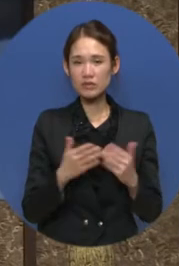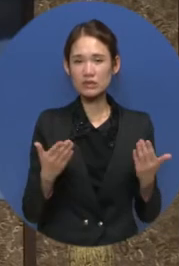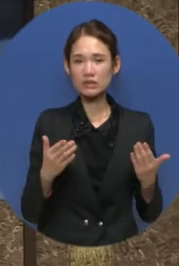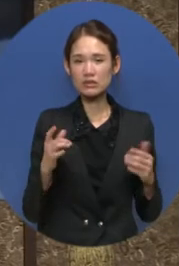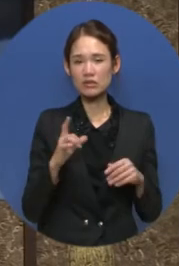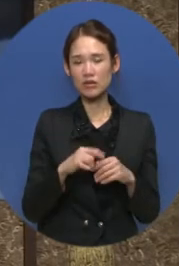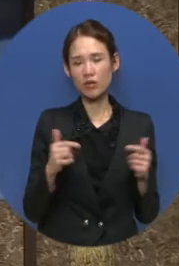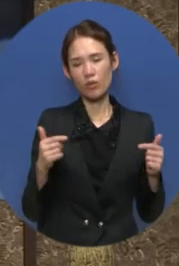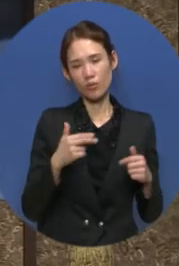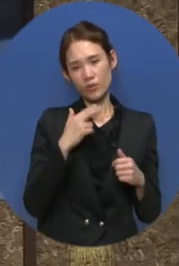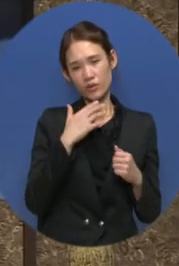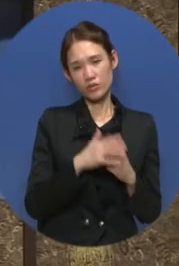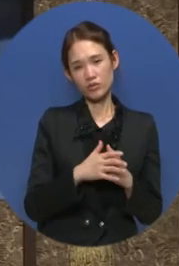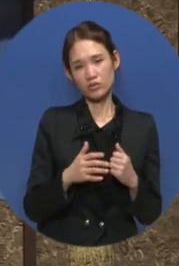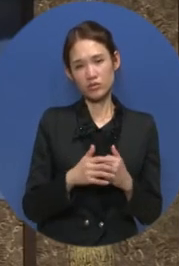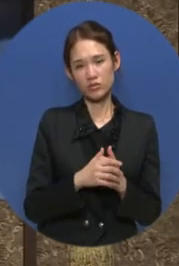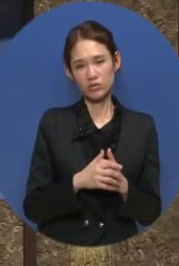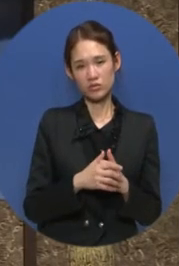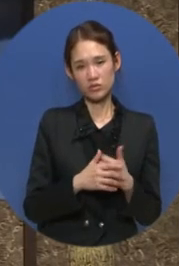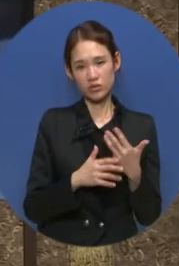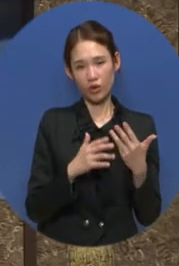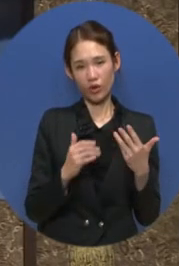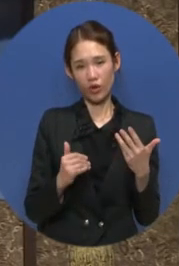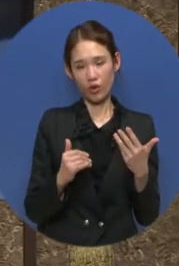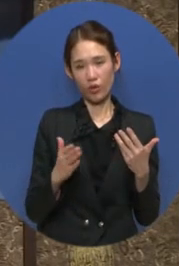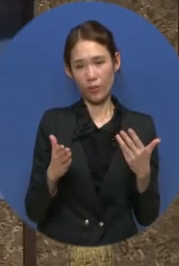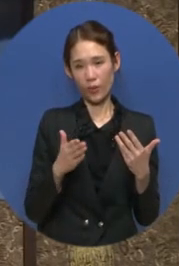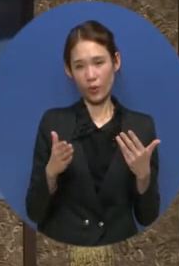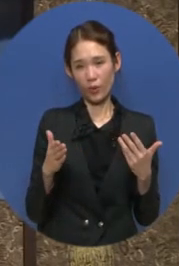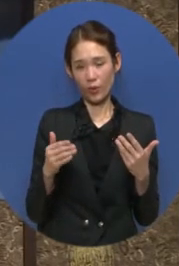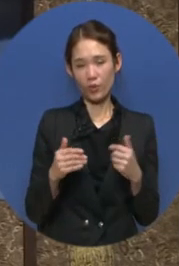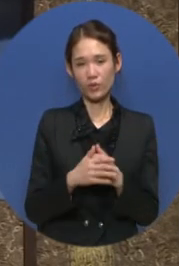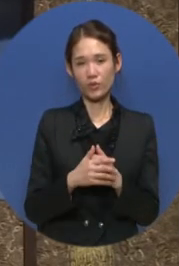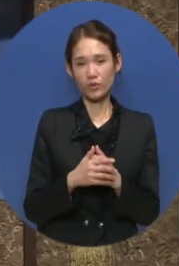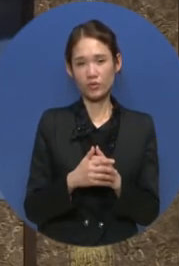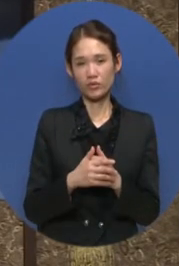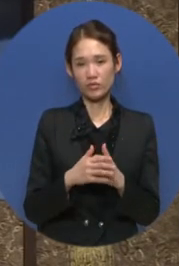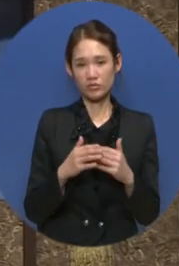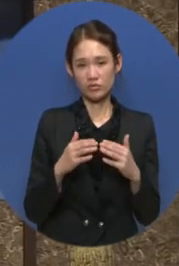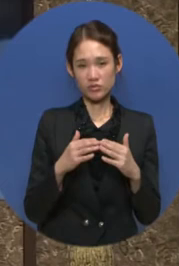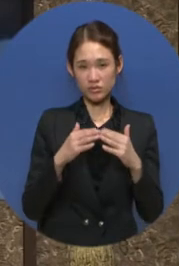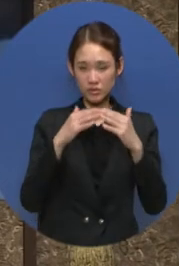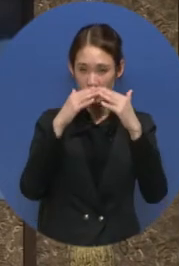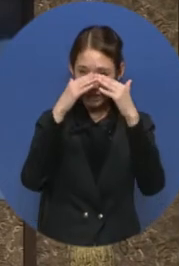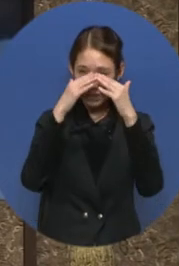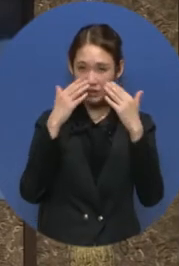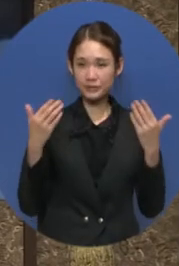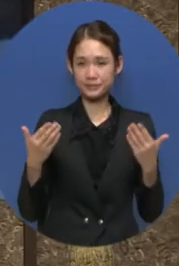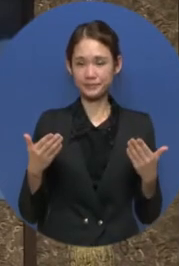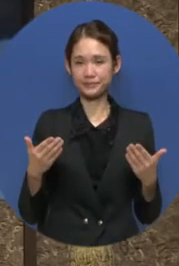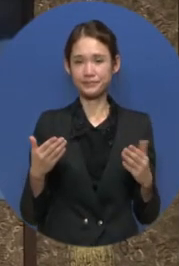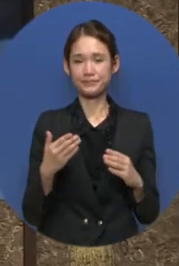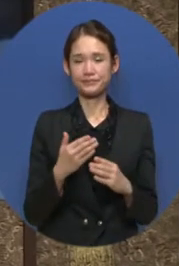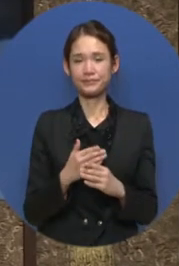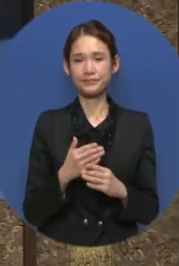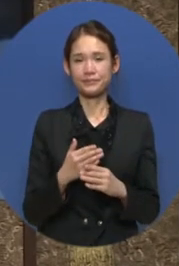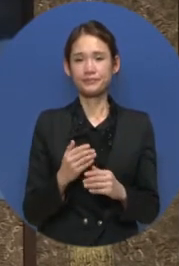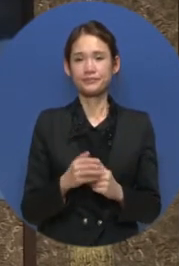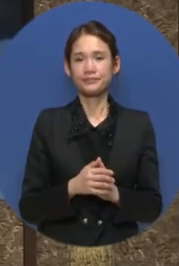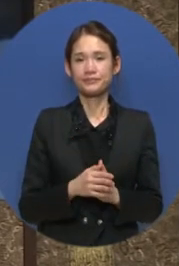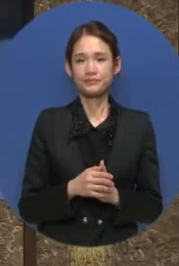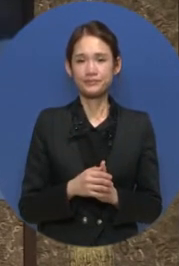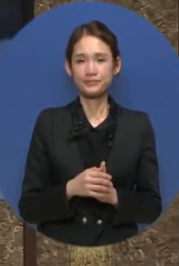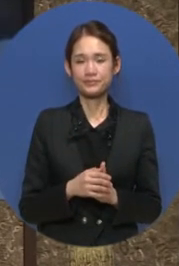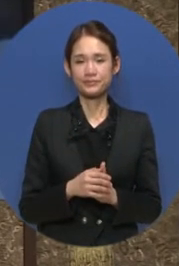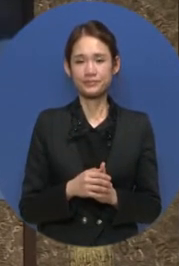없어서 그래서 이제 반은 그래서 한 적어 8명 정도는 저희가